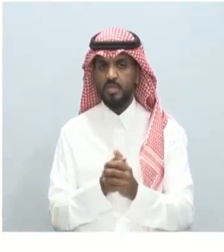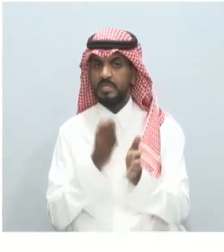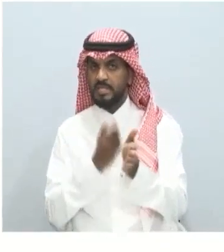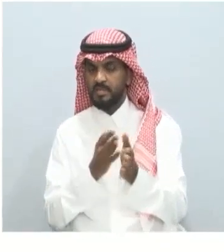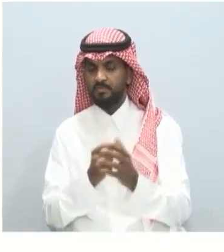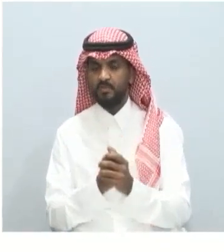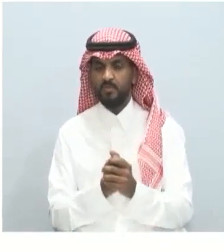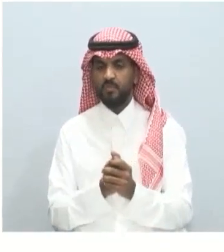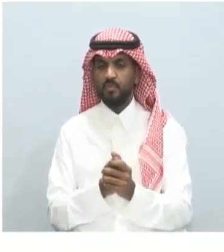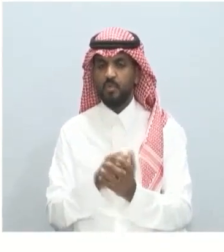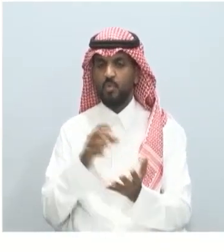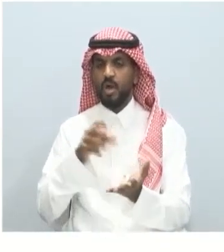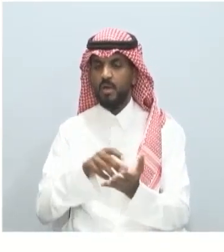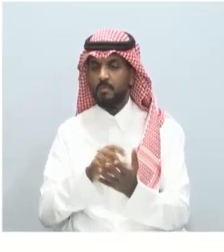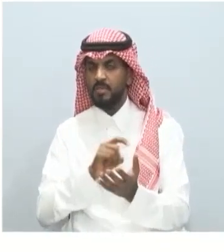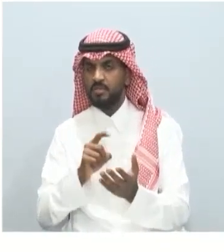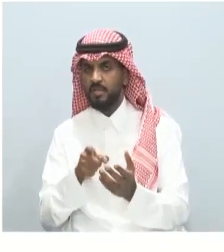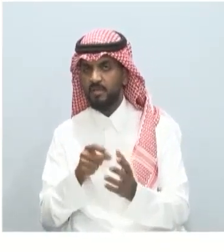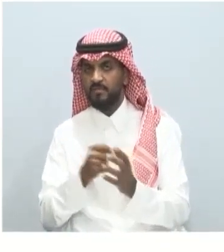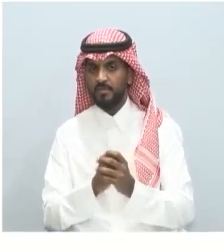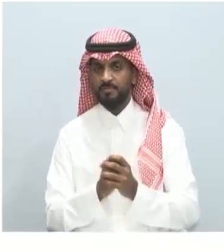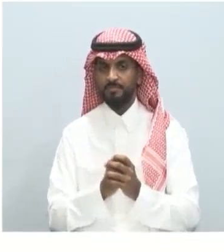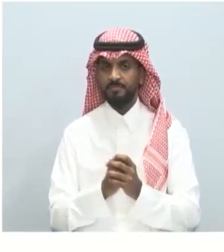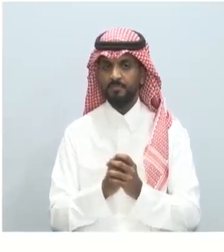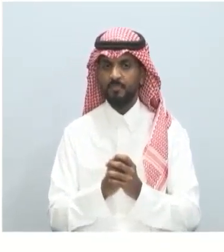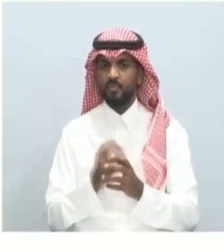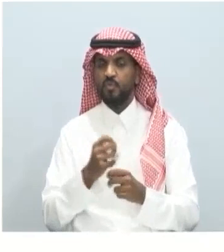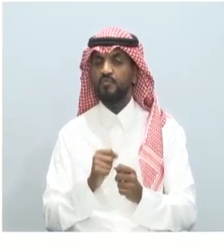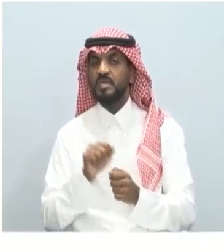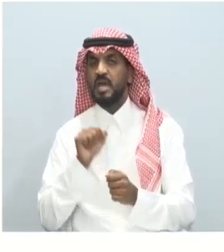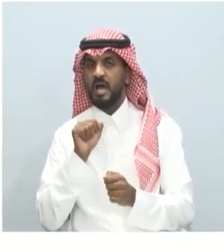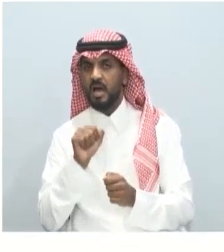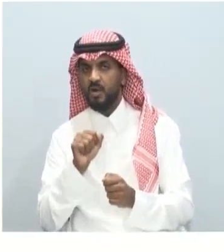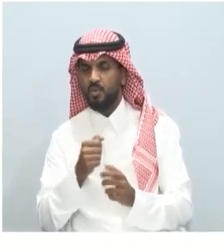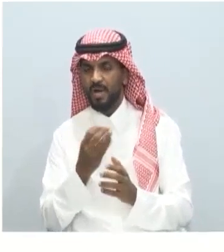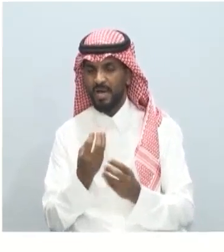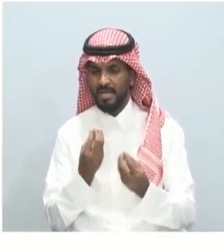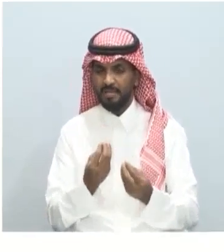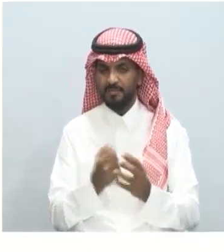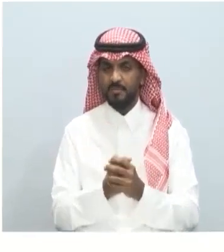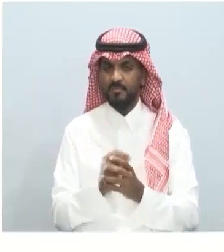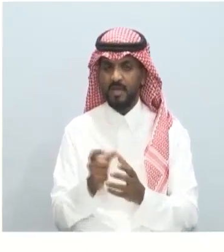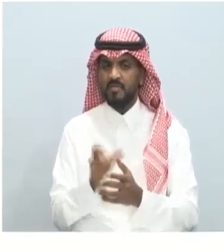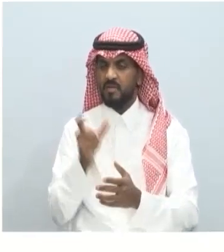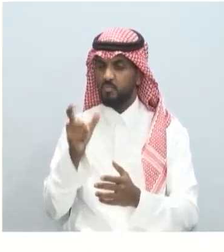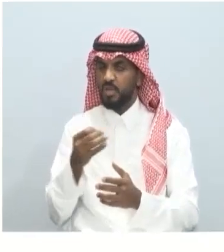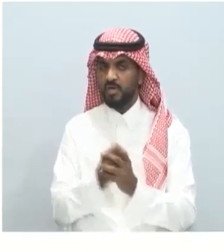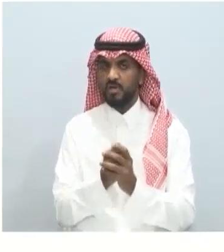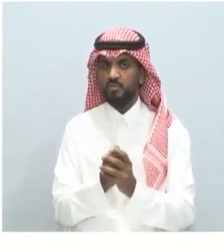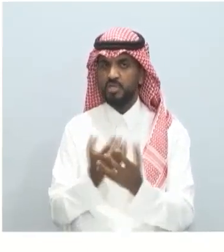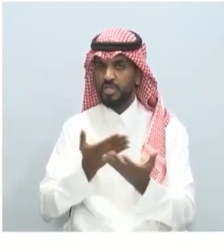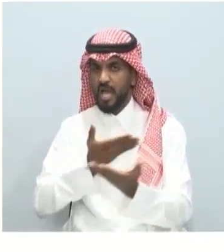به والواقع ان من يجيد هذا الفن ويوف حقه قليل فهذا المذيع يقرا نشره